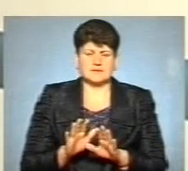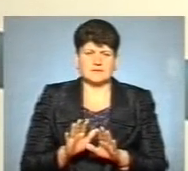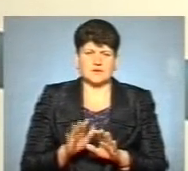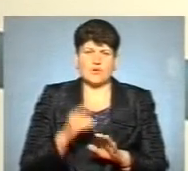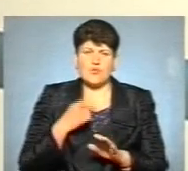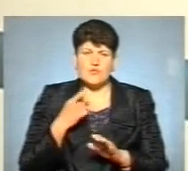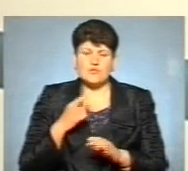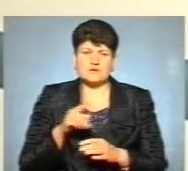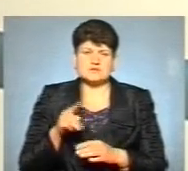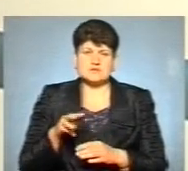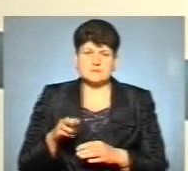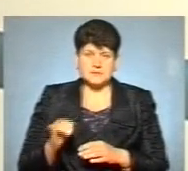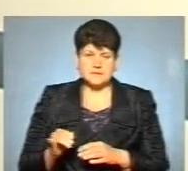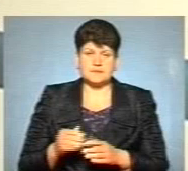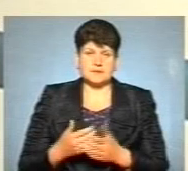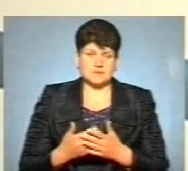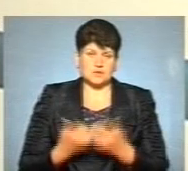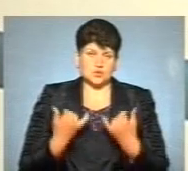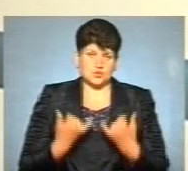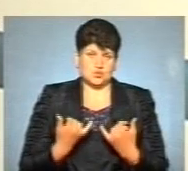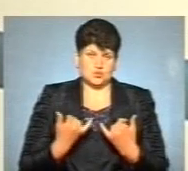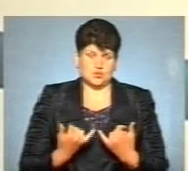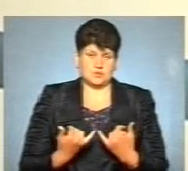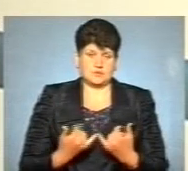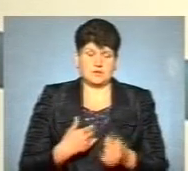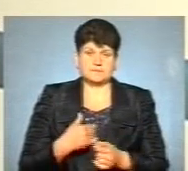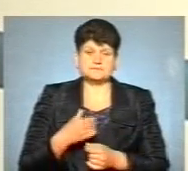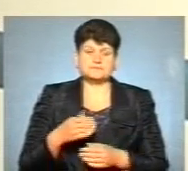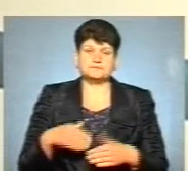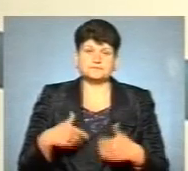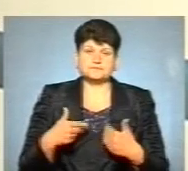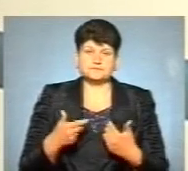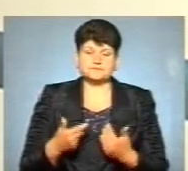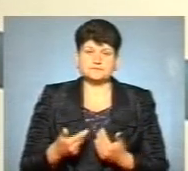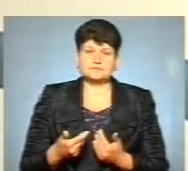озвучується в засобах масової інформації. От буквально сьогодні нам доведено до відома